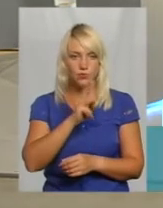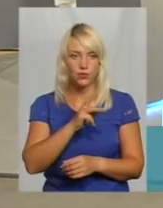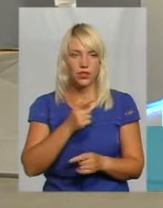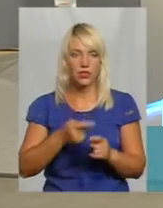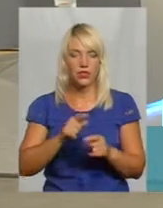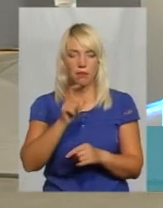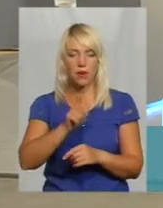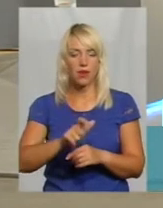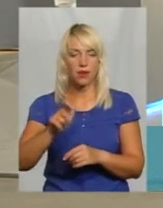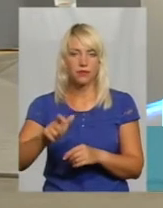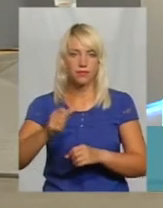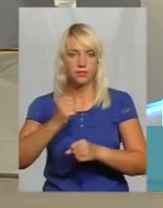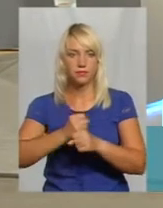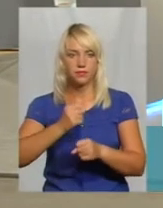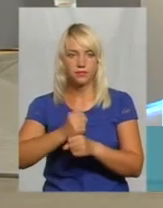оцим